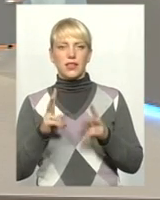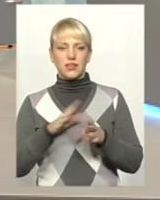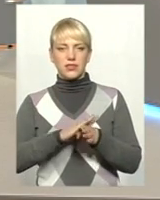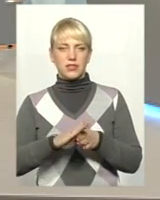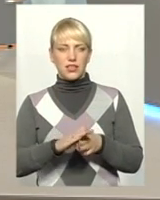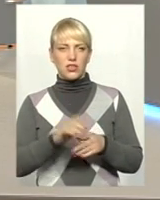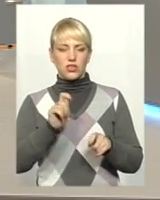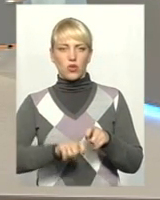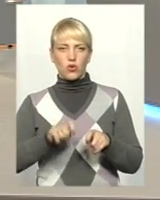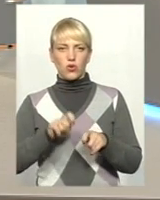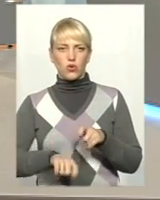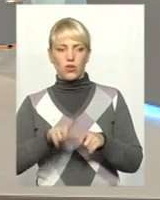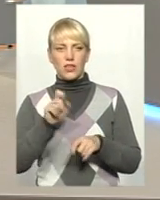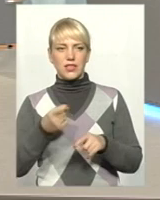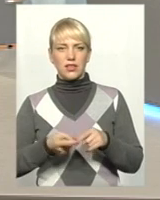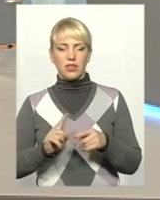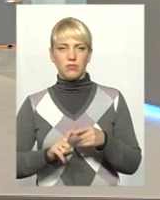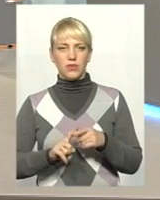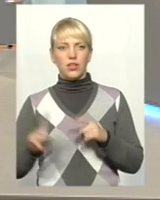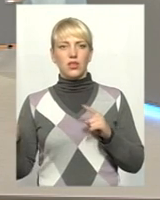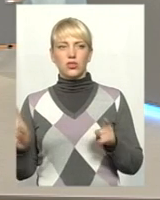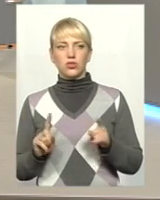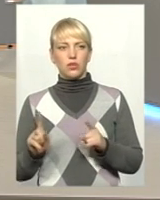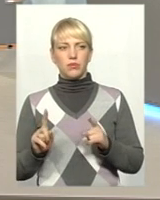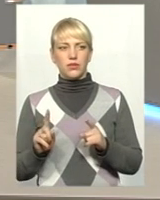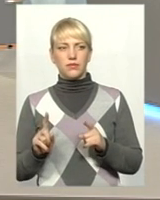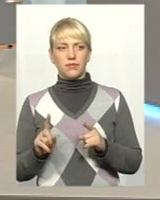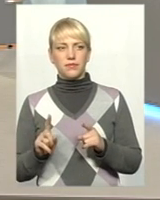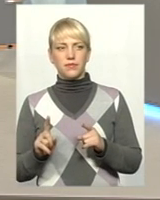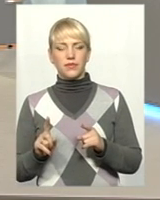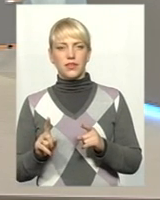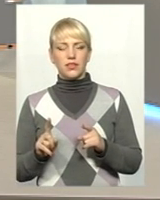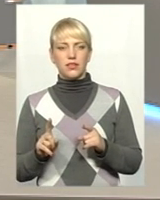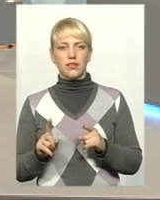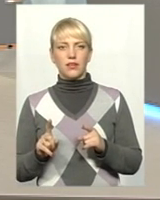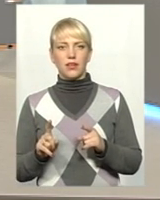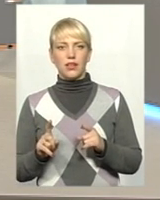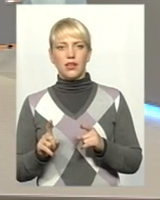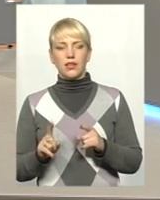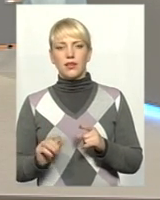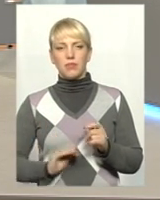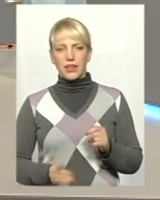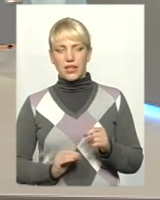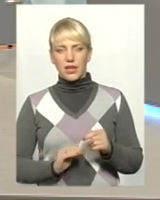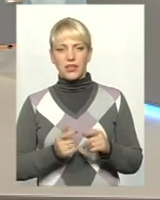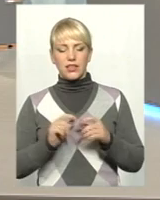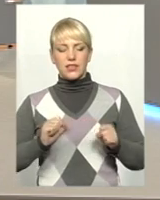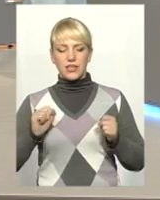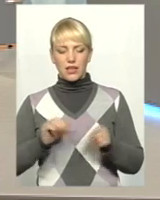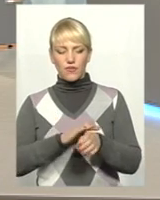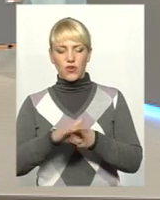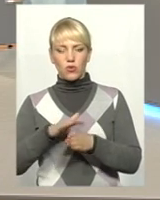здійснюється контроль за тим, щоб підрядники старанно підходили до